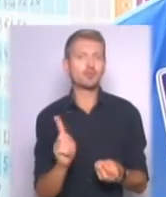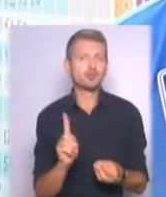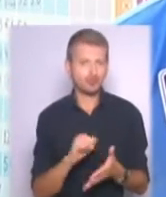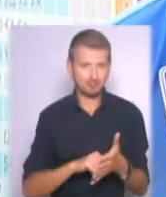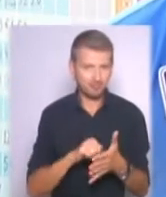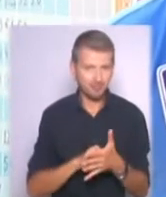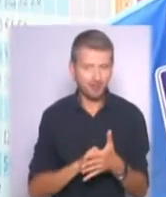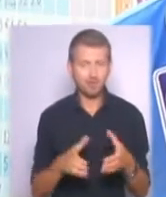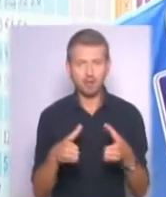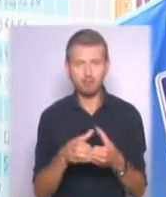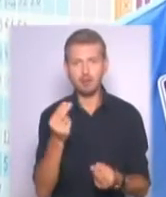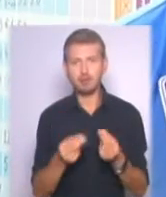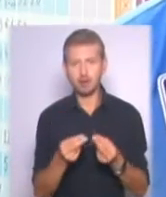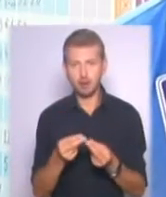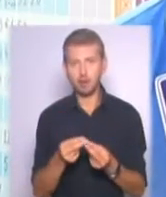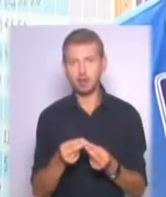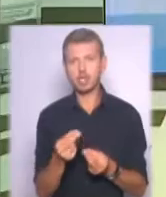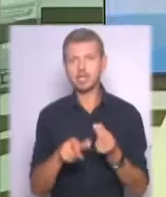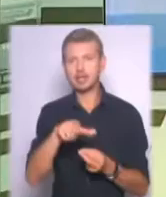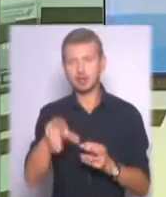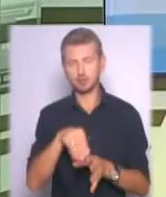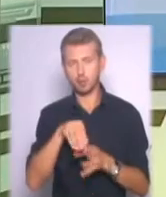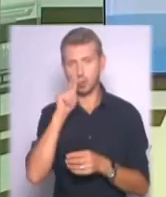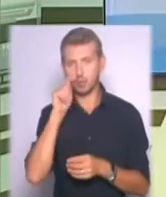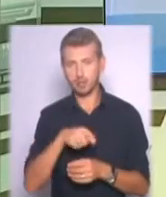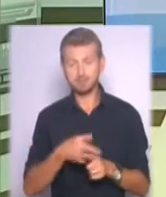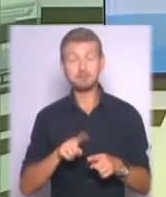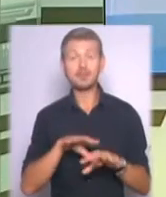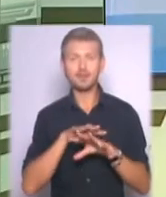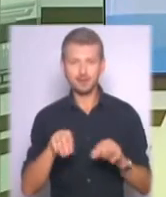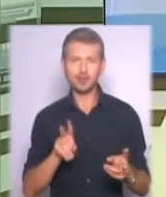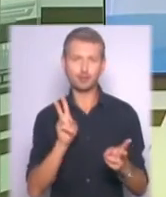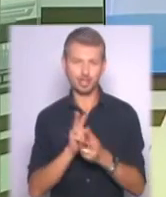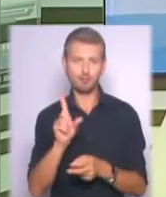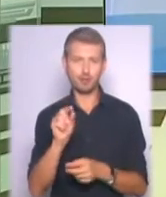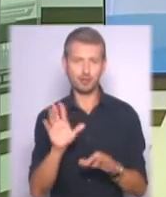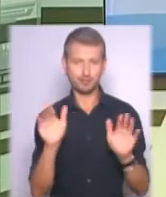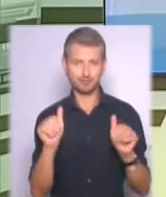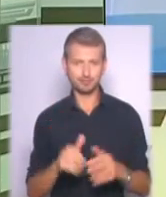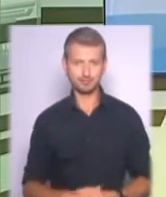играют игроки сборной Украины. Наразі це все. До зустрічі.